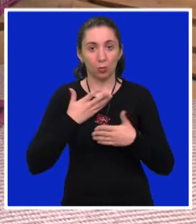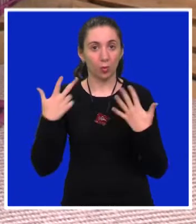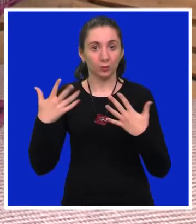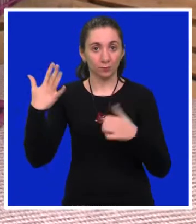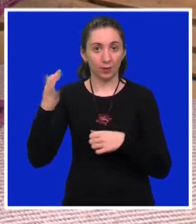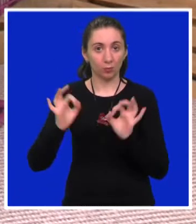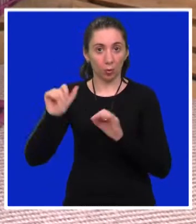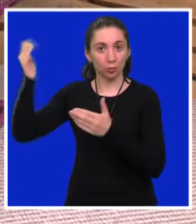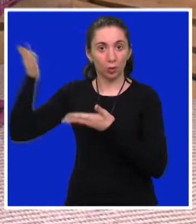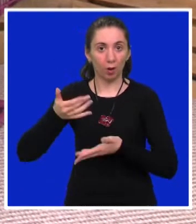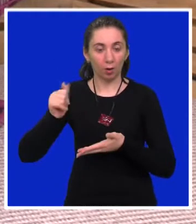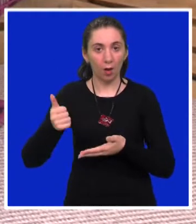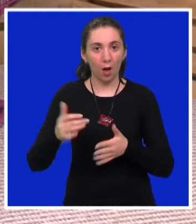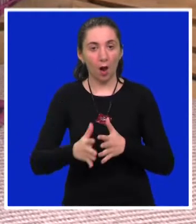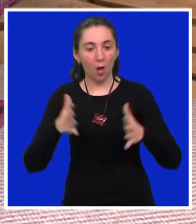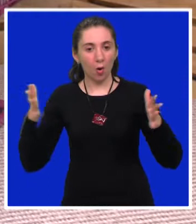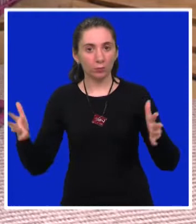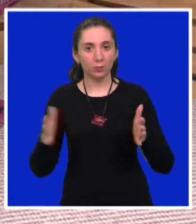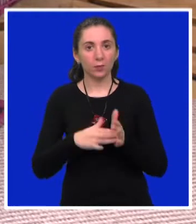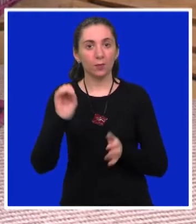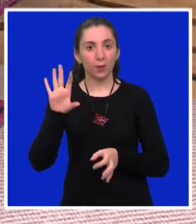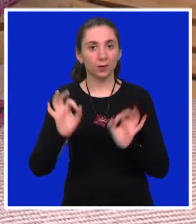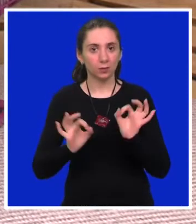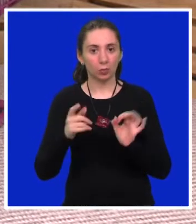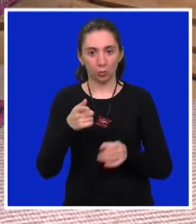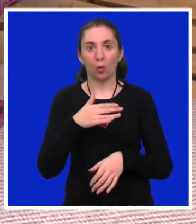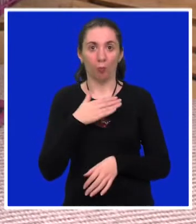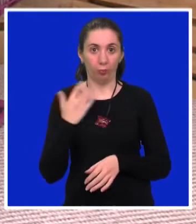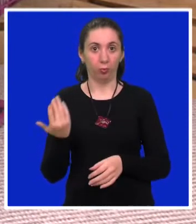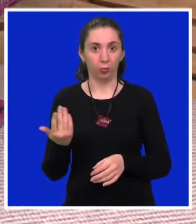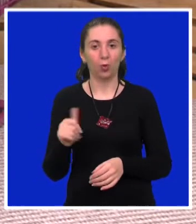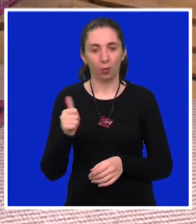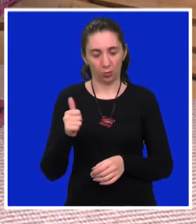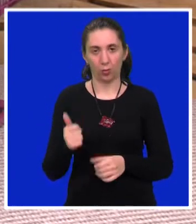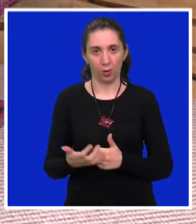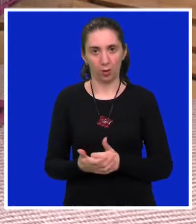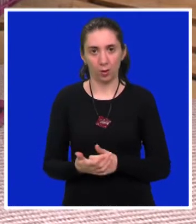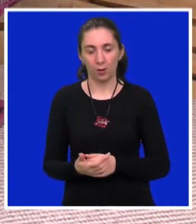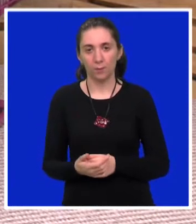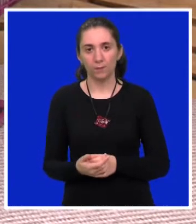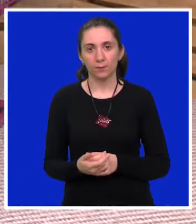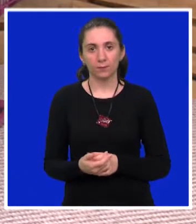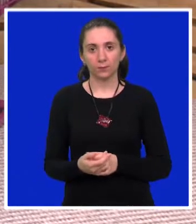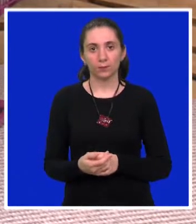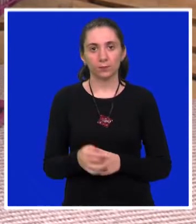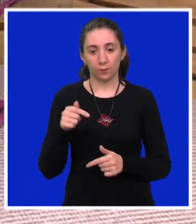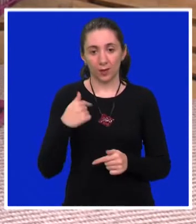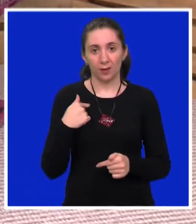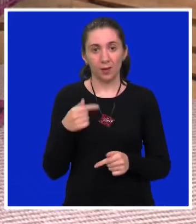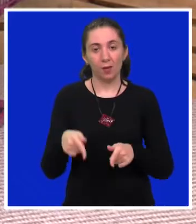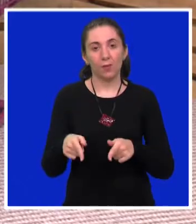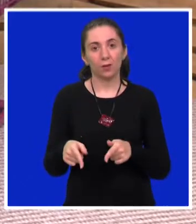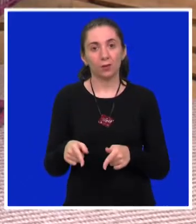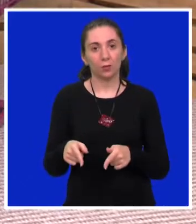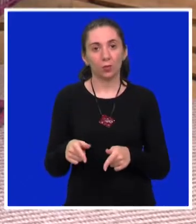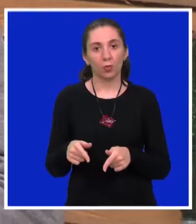ono dobiju 85%, ali od nekakvog velikog iznosa 15% je dosta. Je. I to je u biti nama na